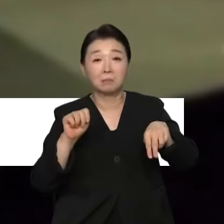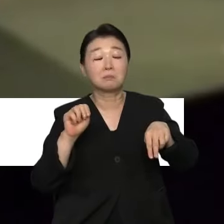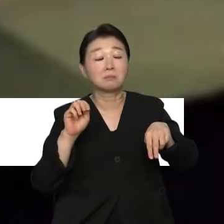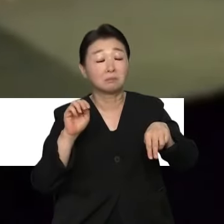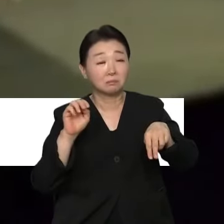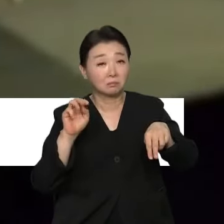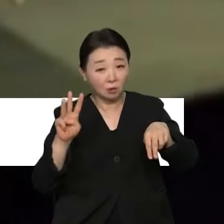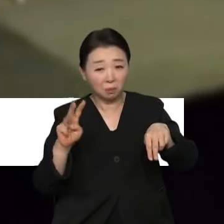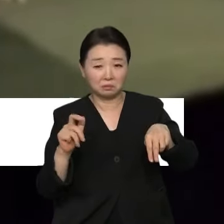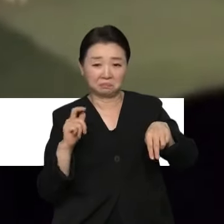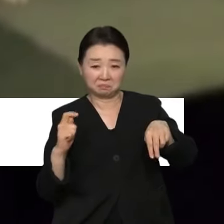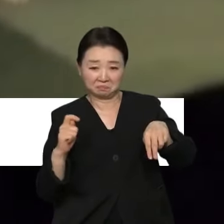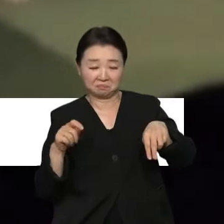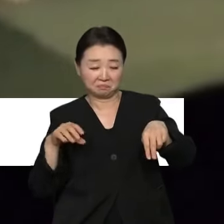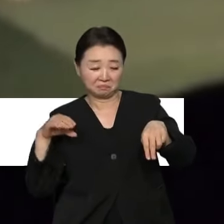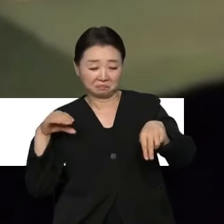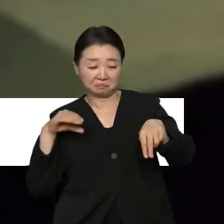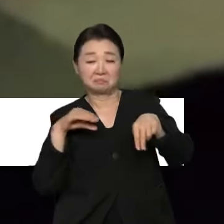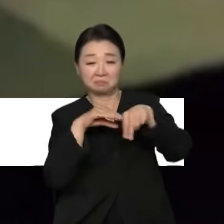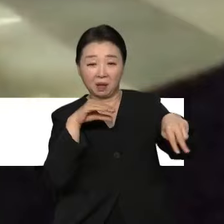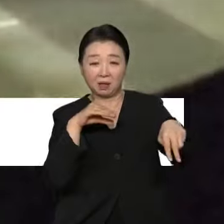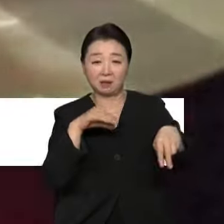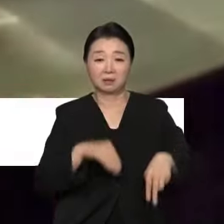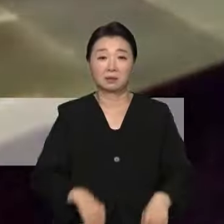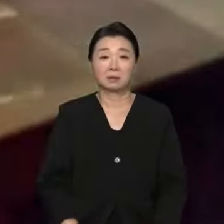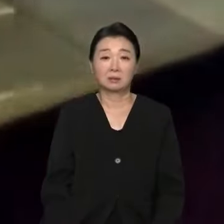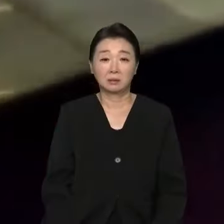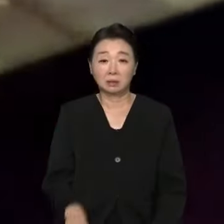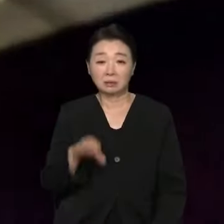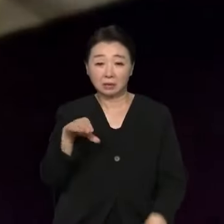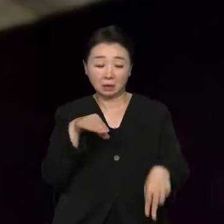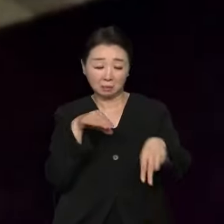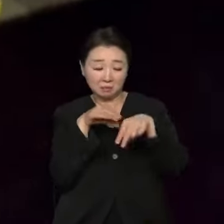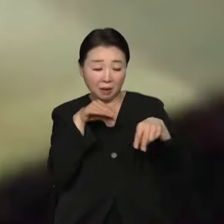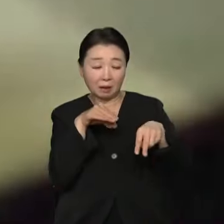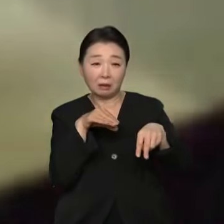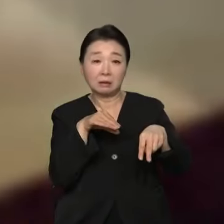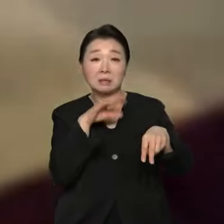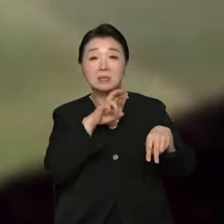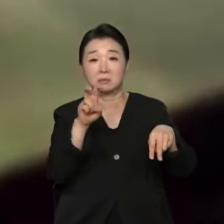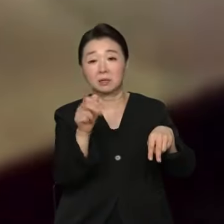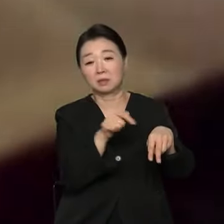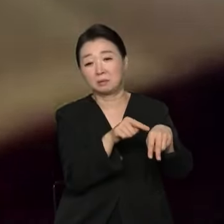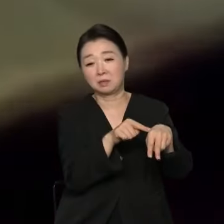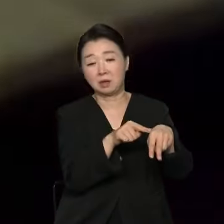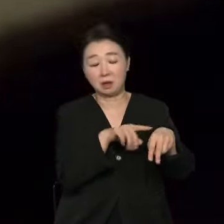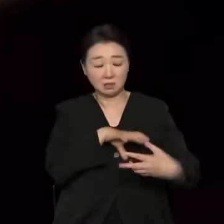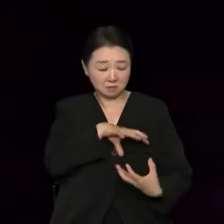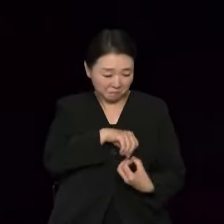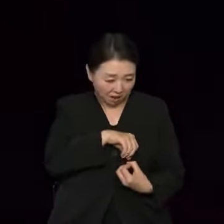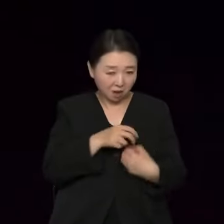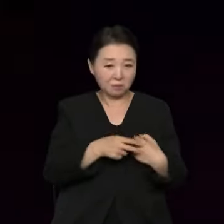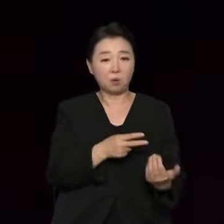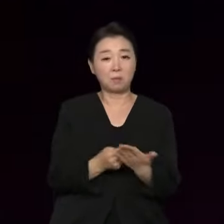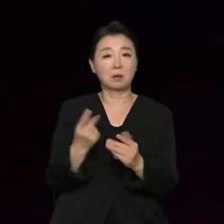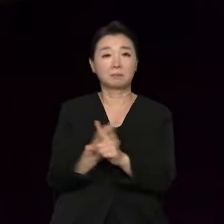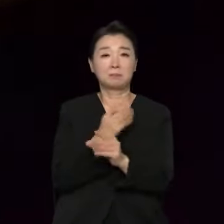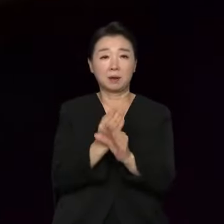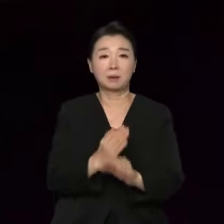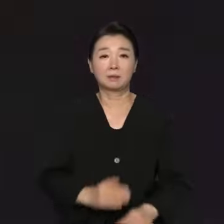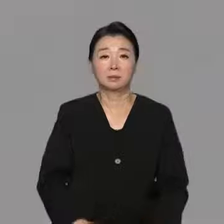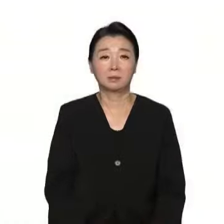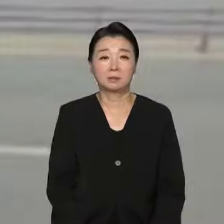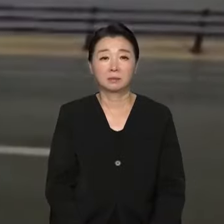차량이 길을 건너던 보행자를 쳤습니다 차량과 충돌한 20대 남성은 심정지 상태로 병원으로 옮겨져 치료를 받고